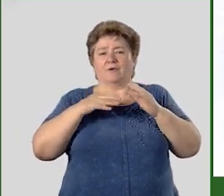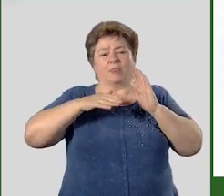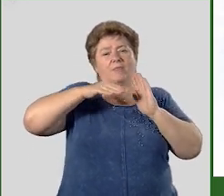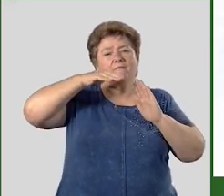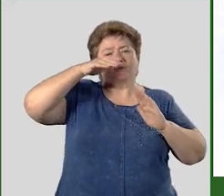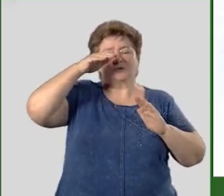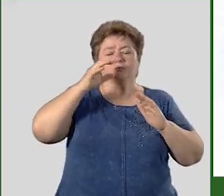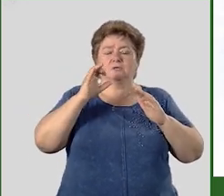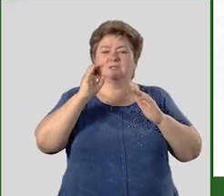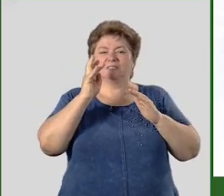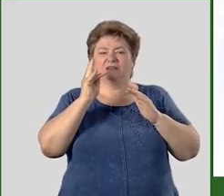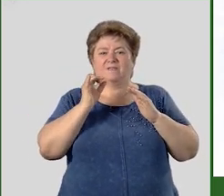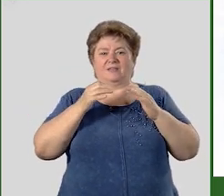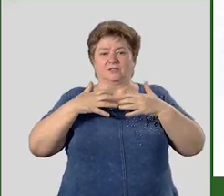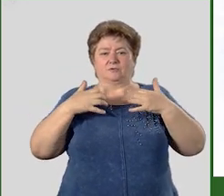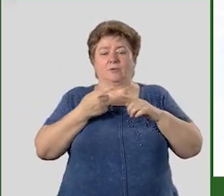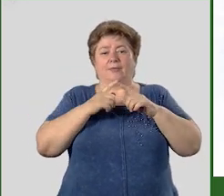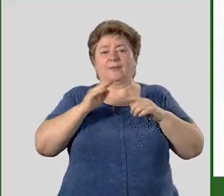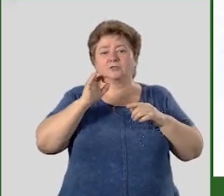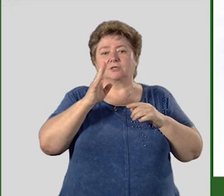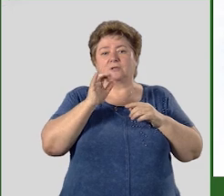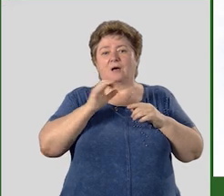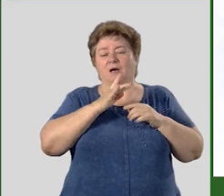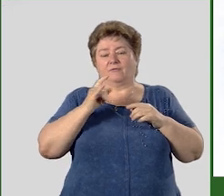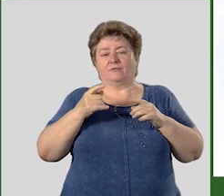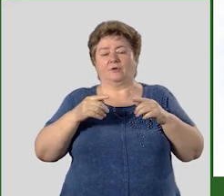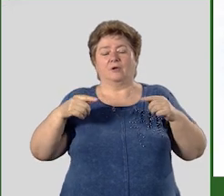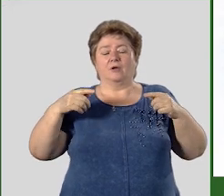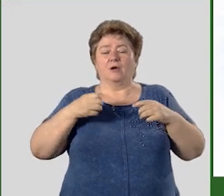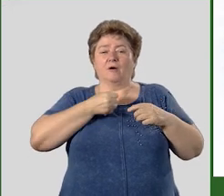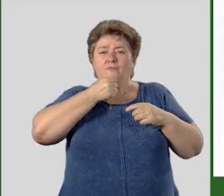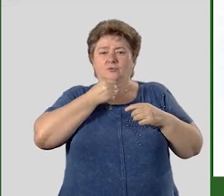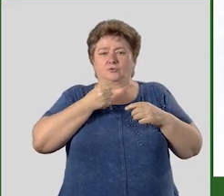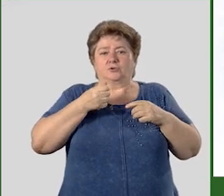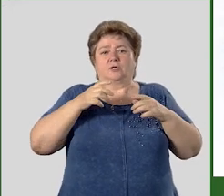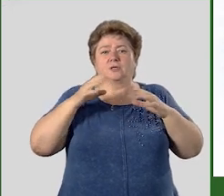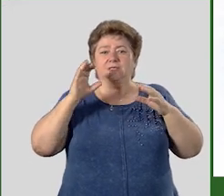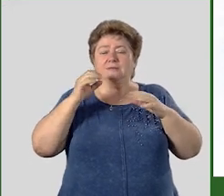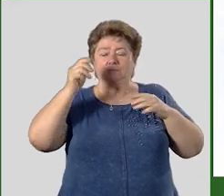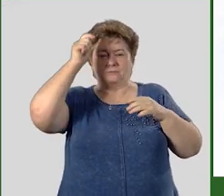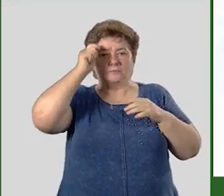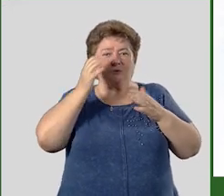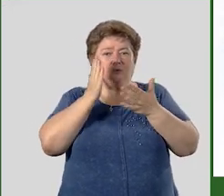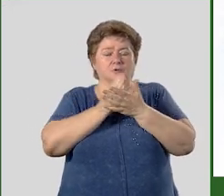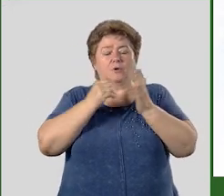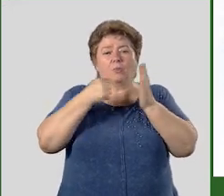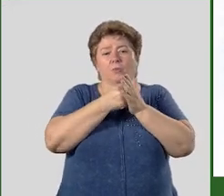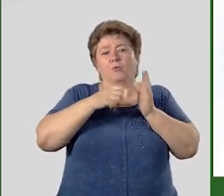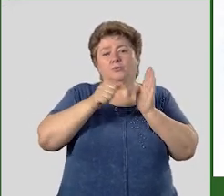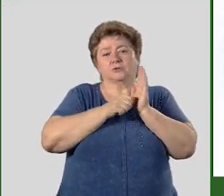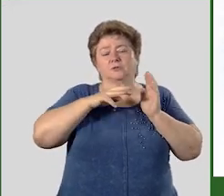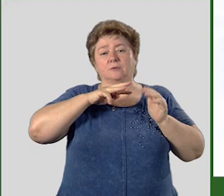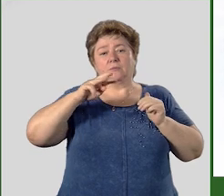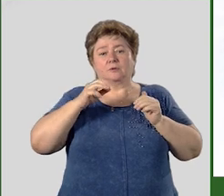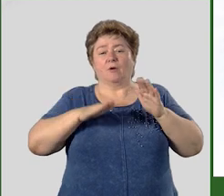высокие животные саванны – это жирафы. Взрослый самец имеет высоту до 6 метров